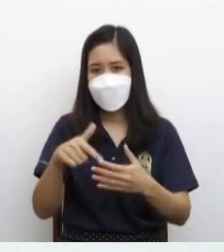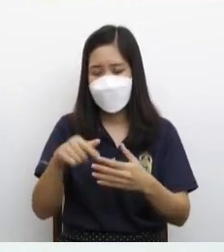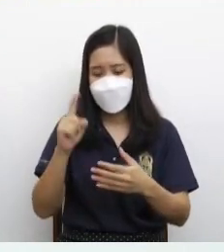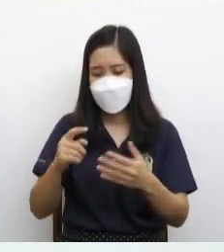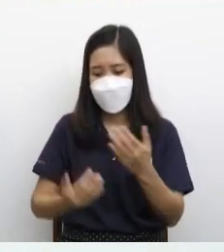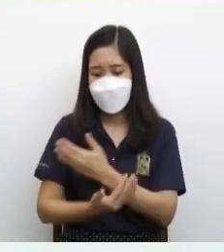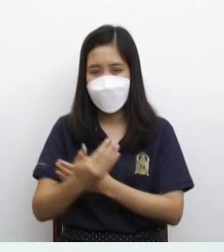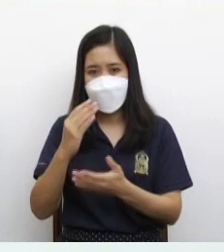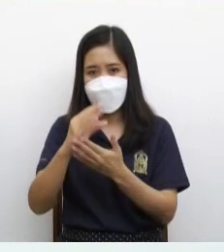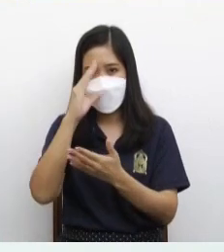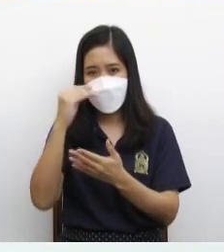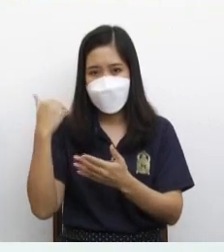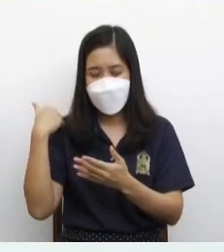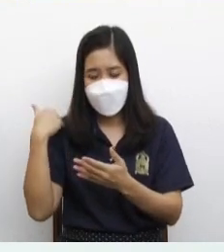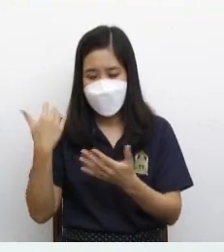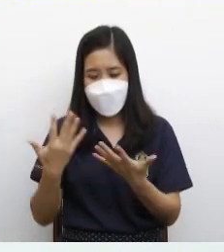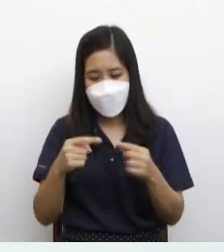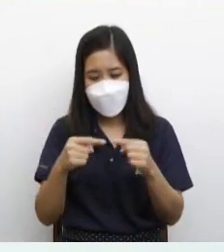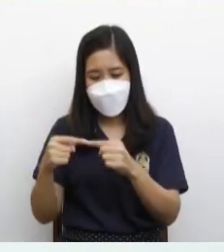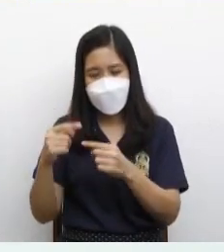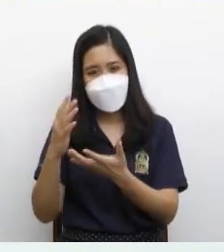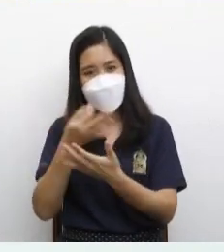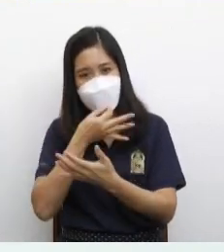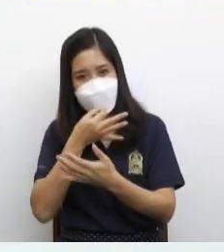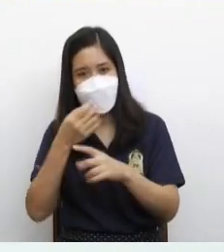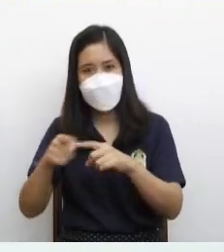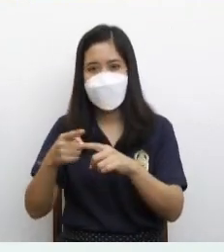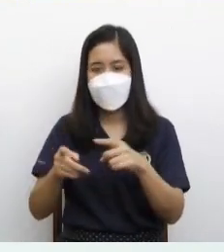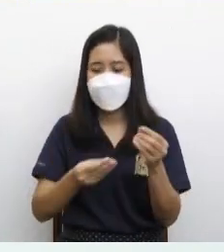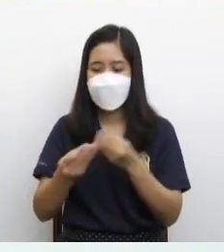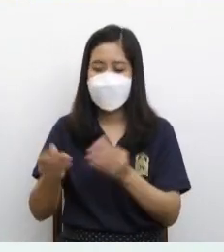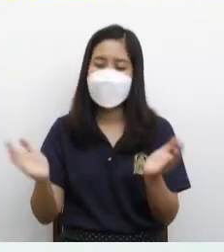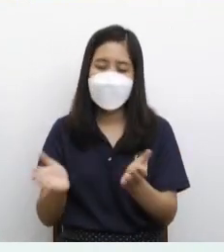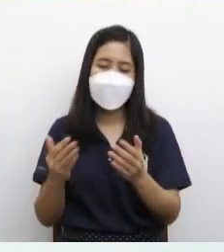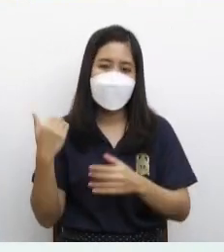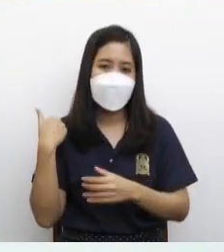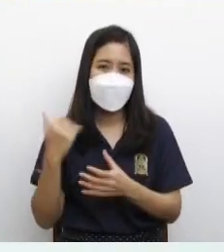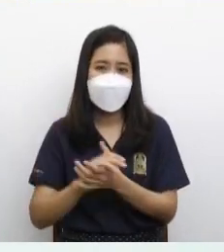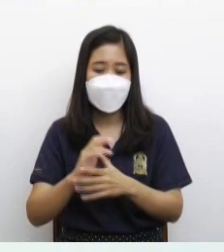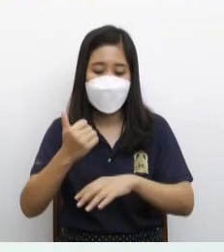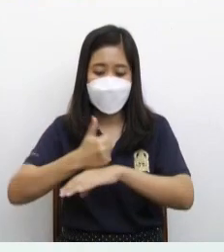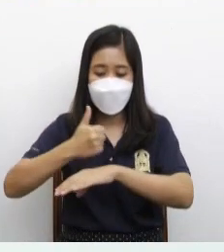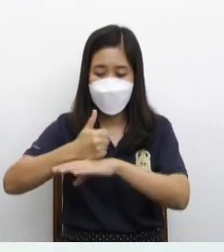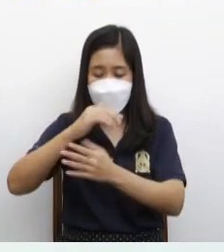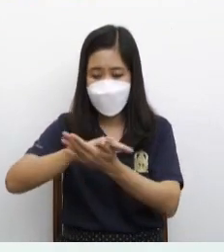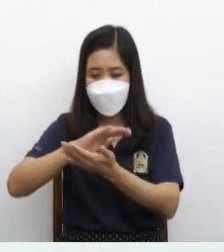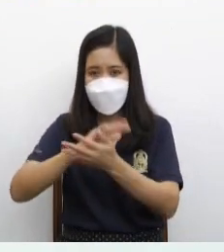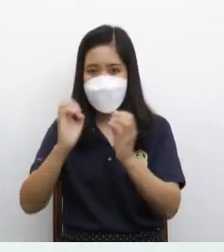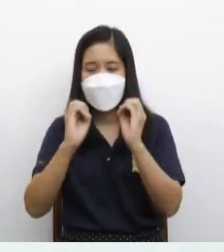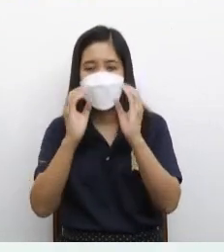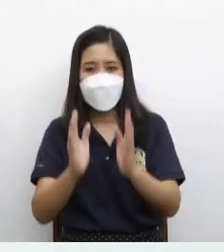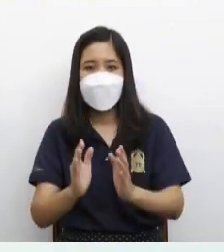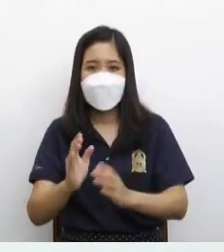อยู่เป็นจำนวนมากก็ขอเชิญชวนให้ท่านผู้บริหารโรงเรียนคณะครูเรานะครับได้